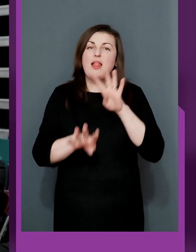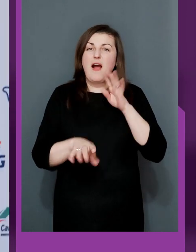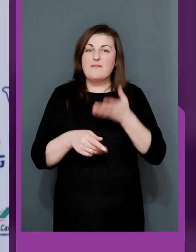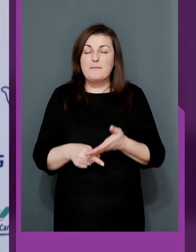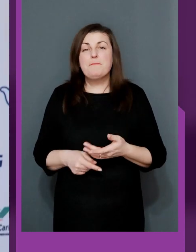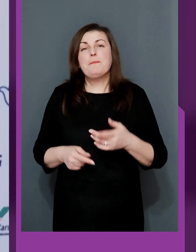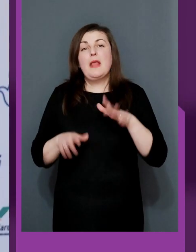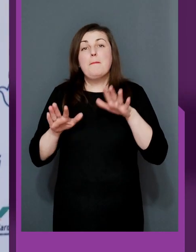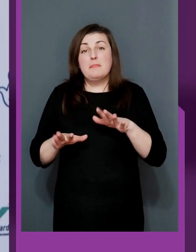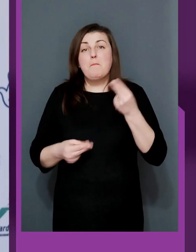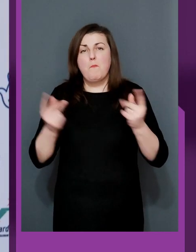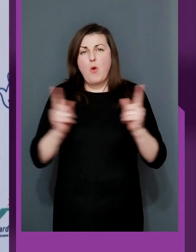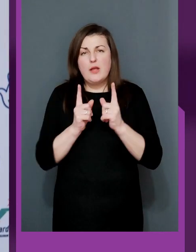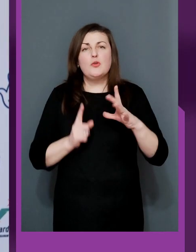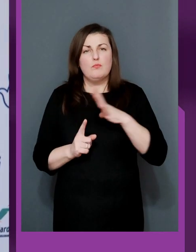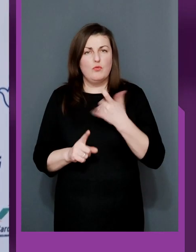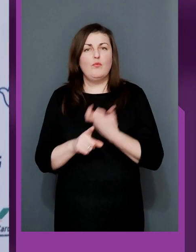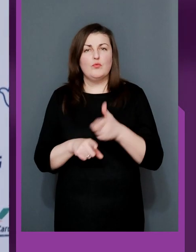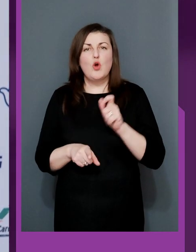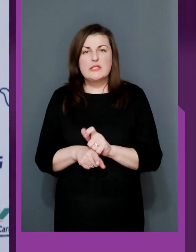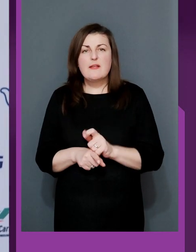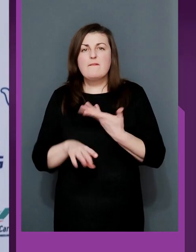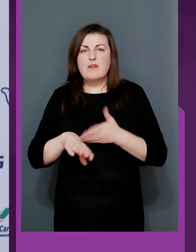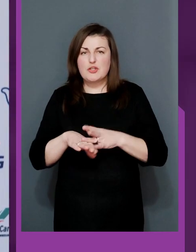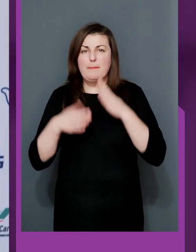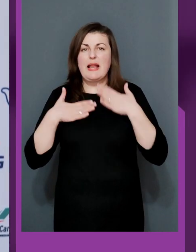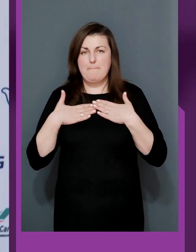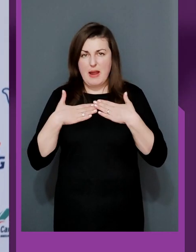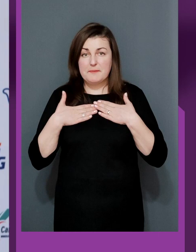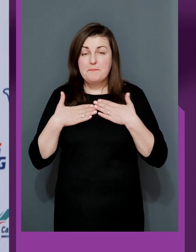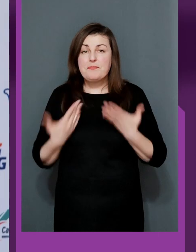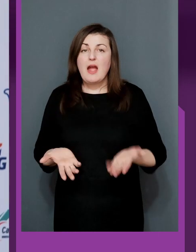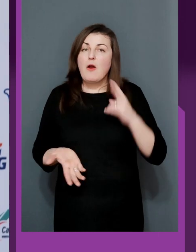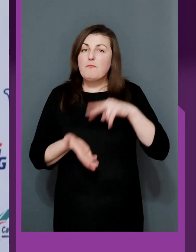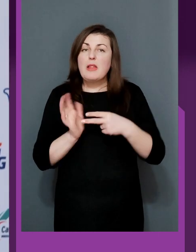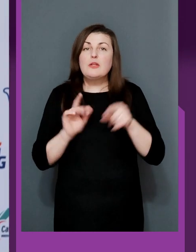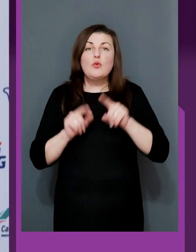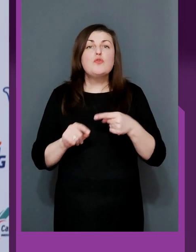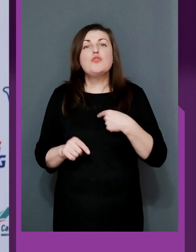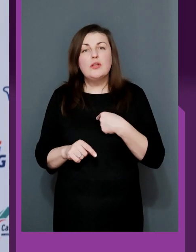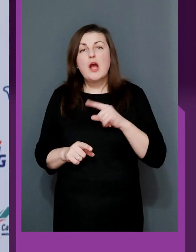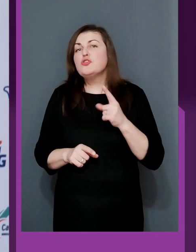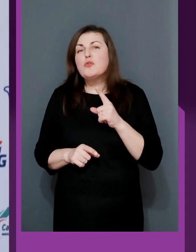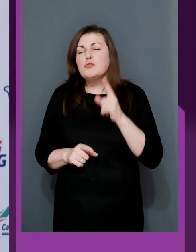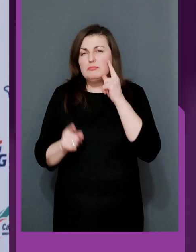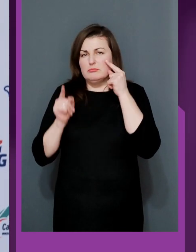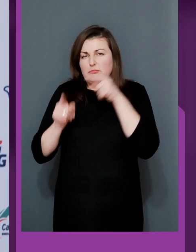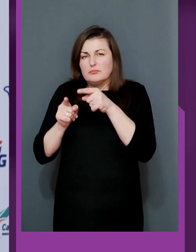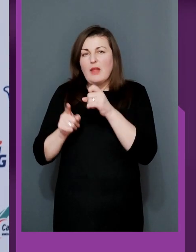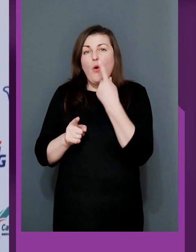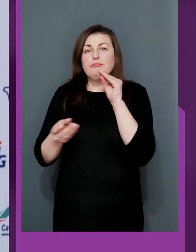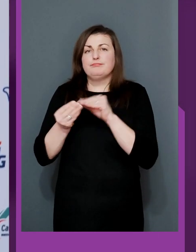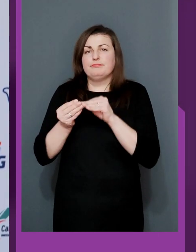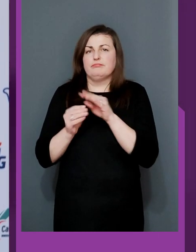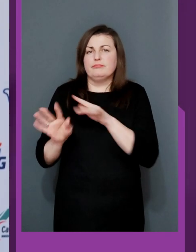Лави мій останній поєдинок був досить важким для мене ментально в плані того що я чомусь зациклився на